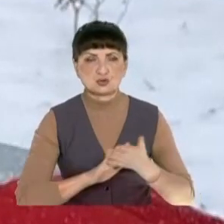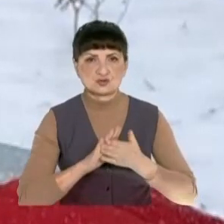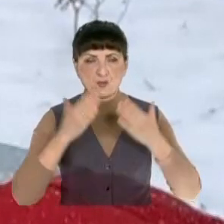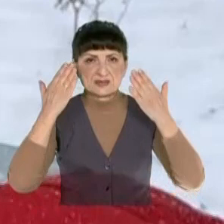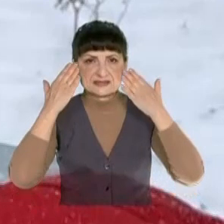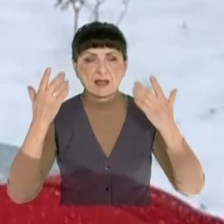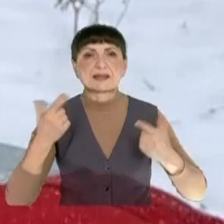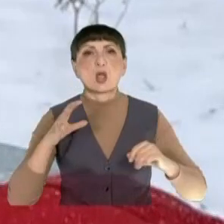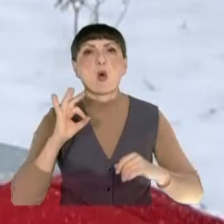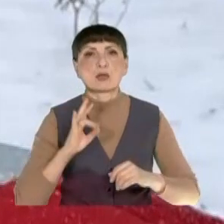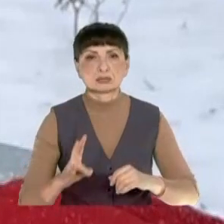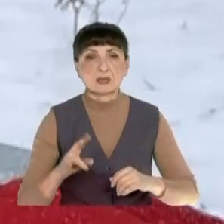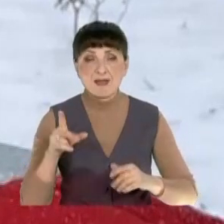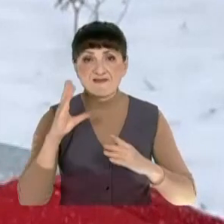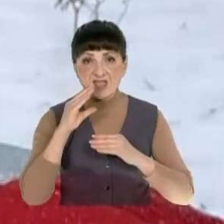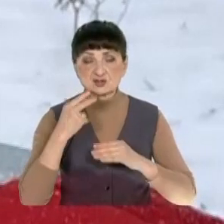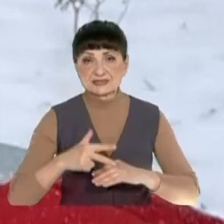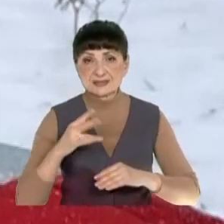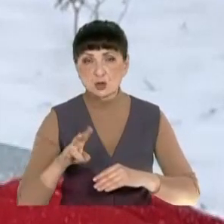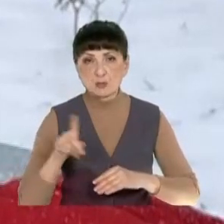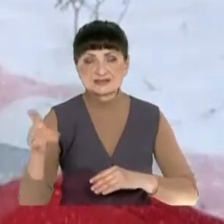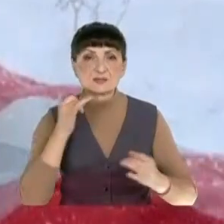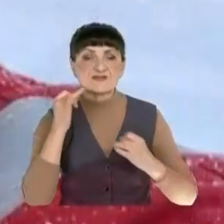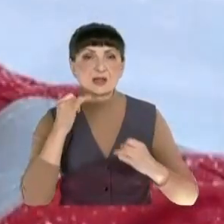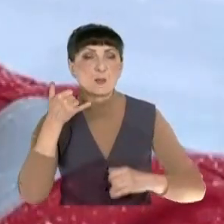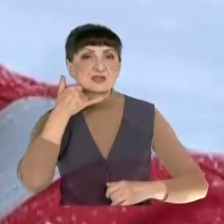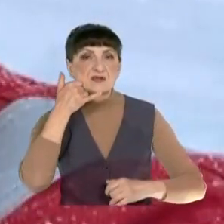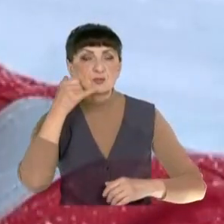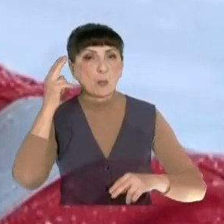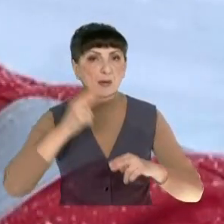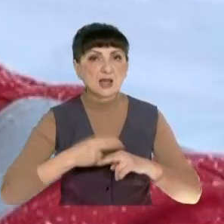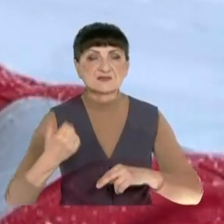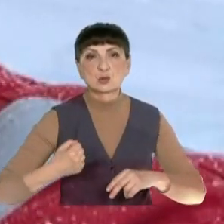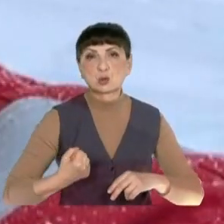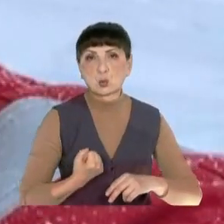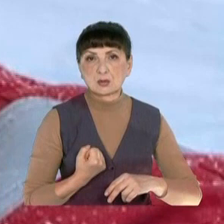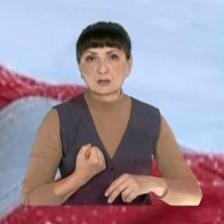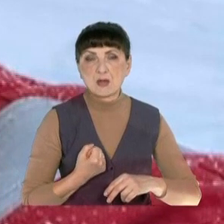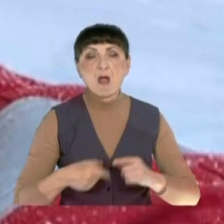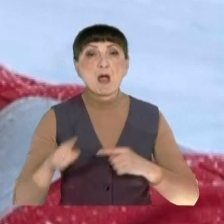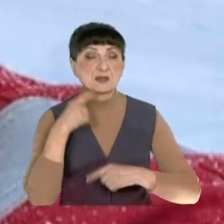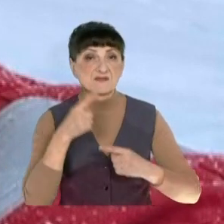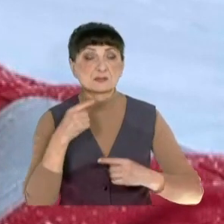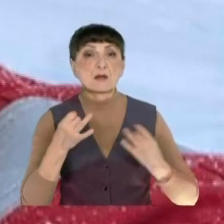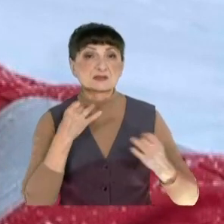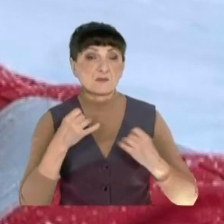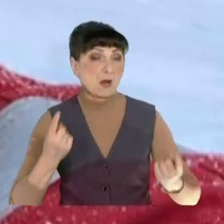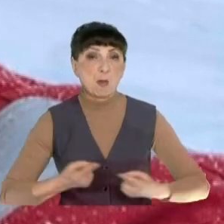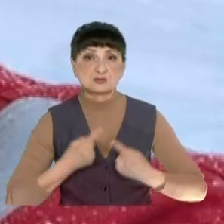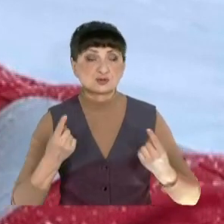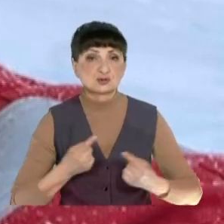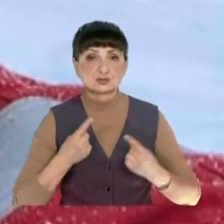где он. В тот вечер, 30 ноября, с ним говорили по телефону брат и друг. Они говорят, разговор был обычным,